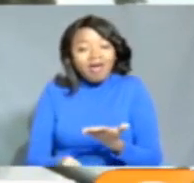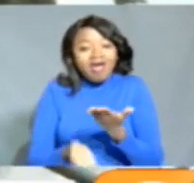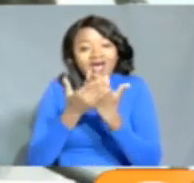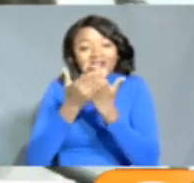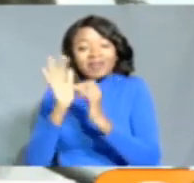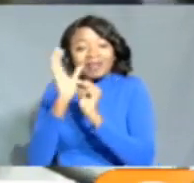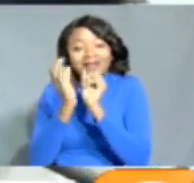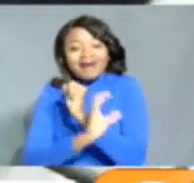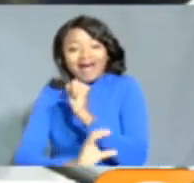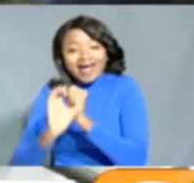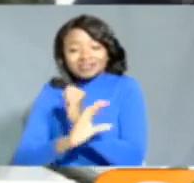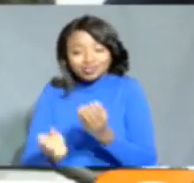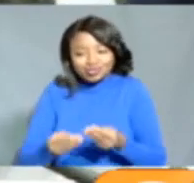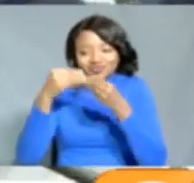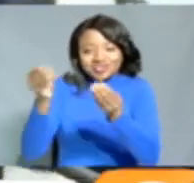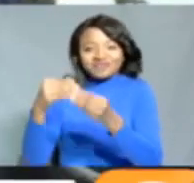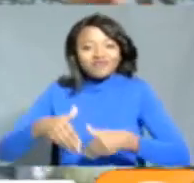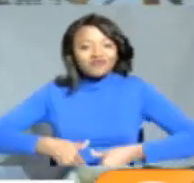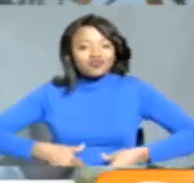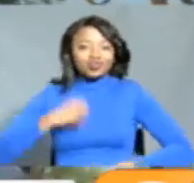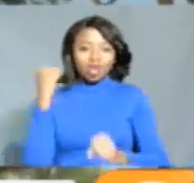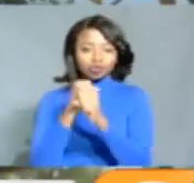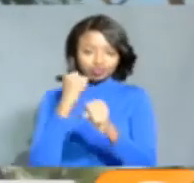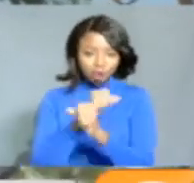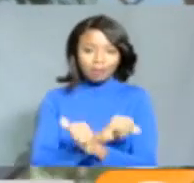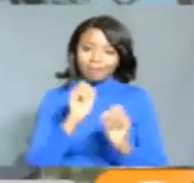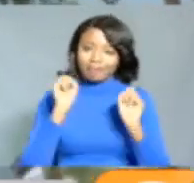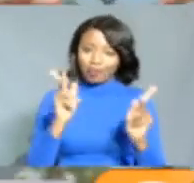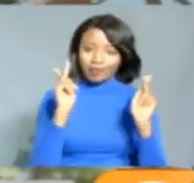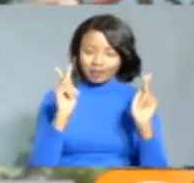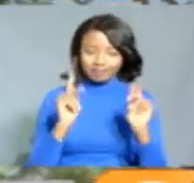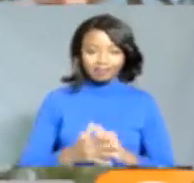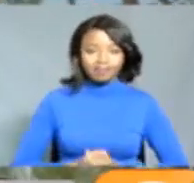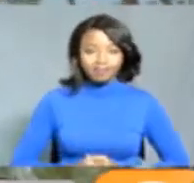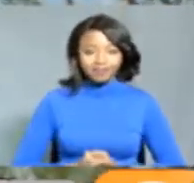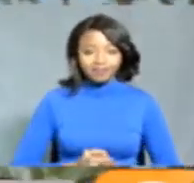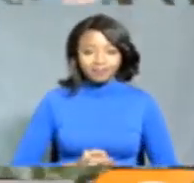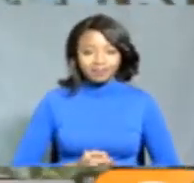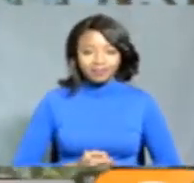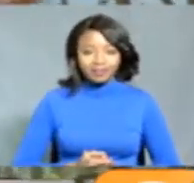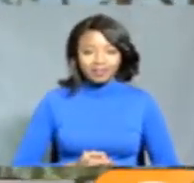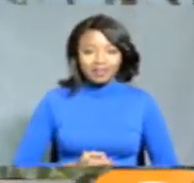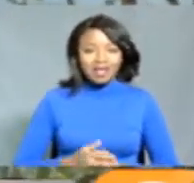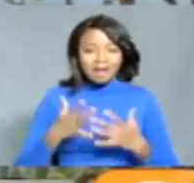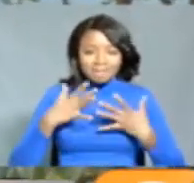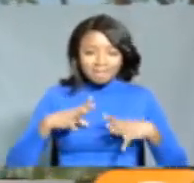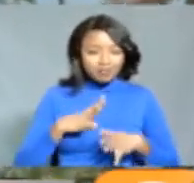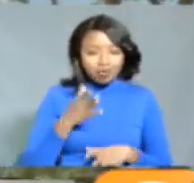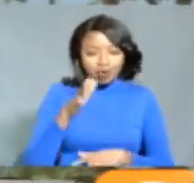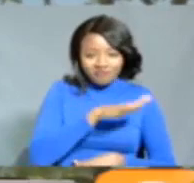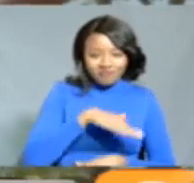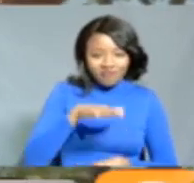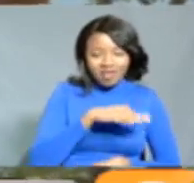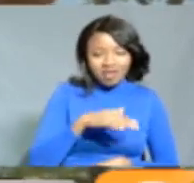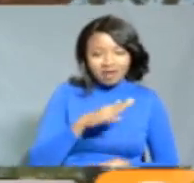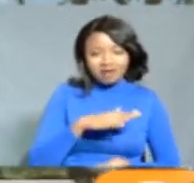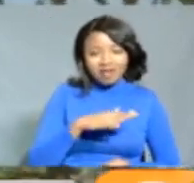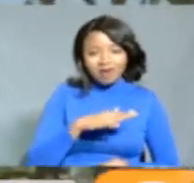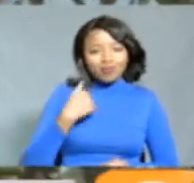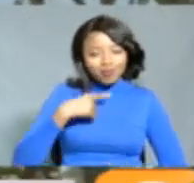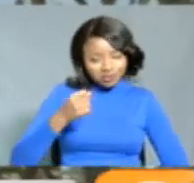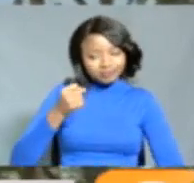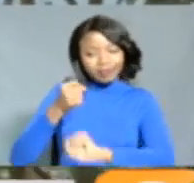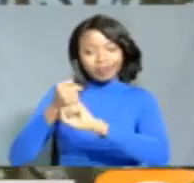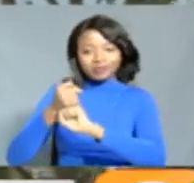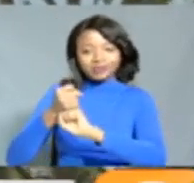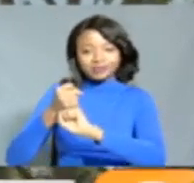sisi kupea hawa vijana wetu ajira. Watu ya mkoa wa zamani ya magharibi, tuko nyuma ya naibu wa